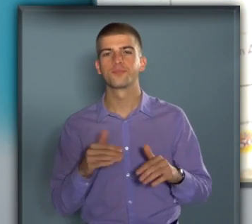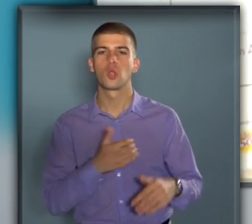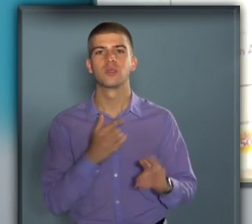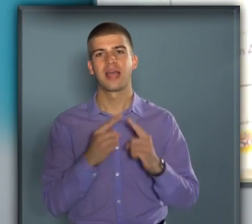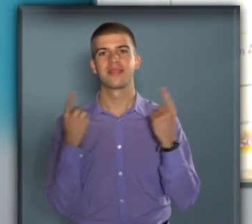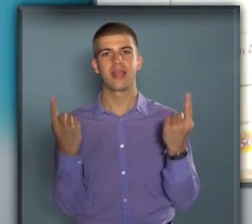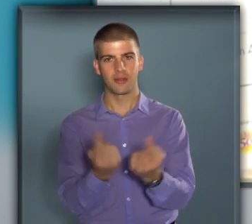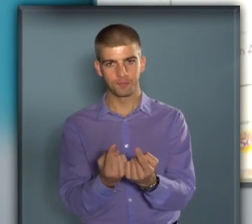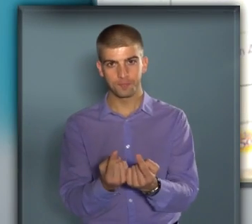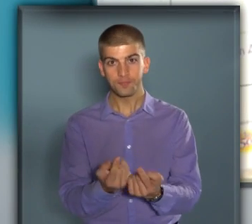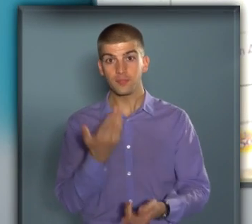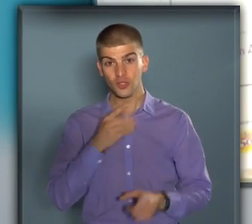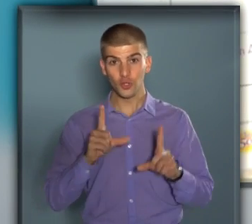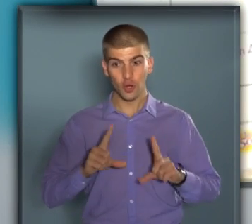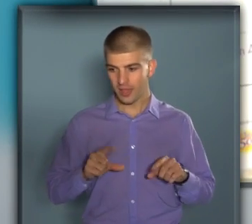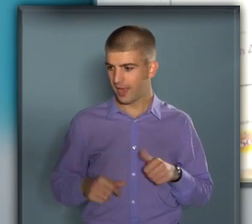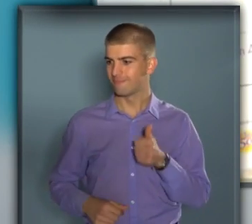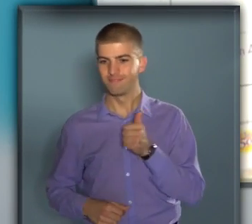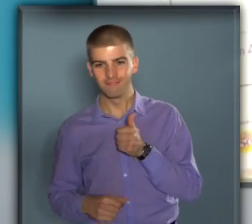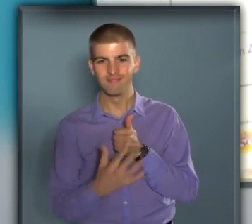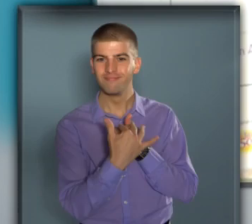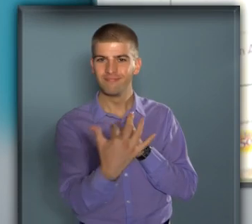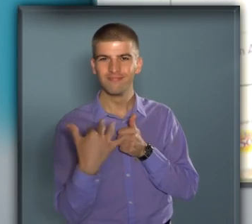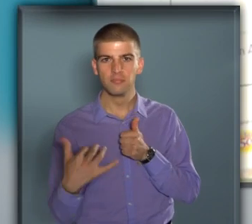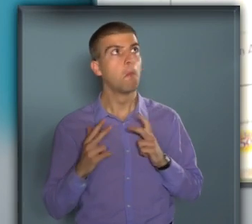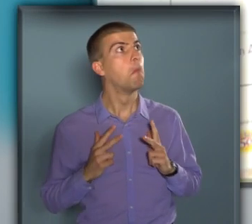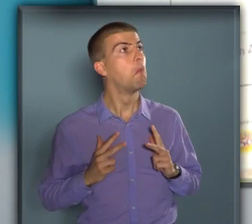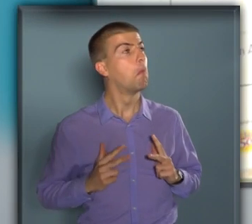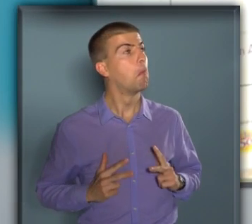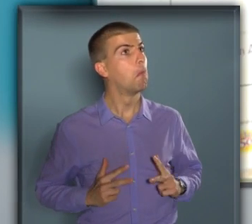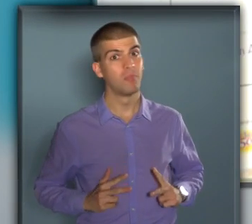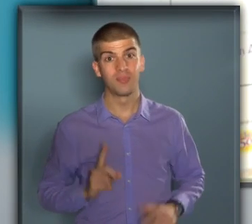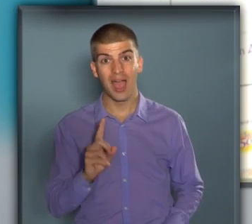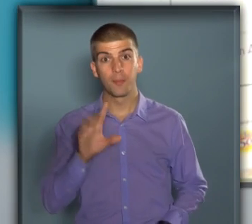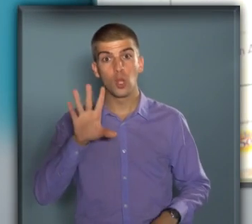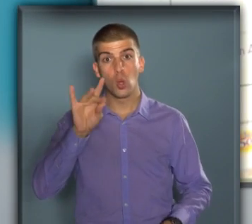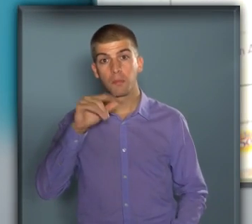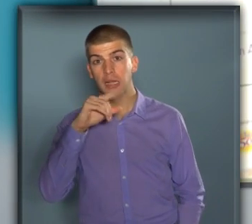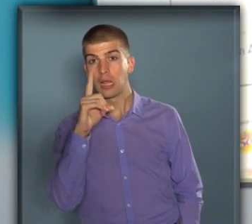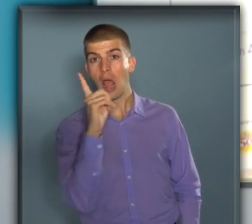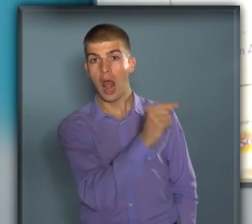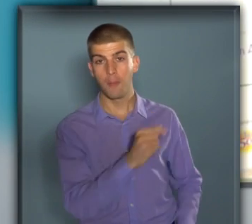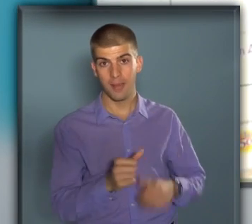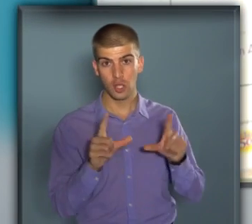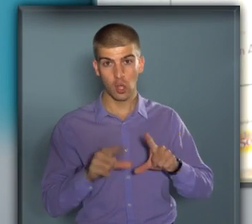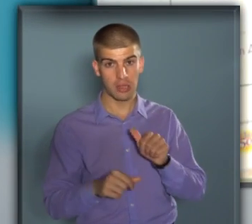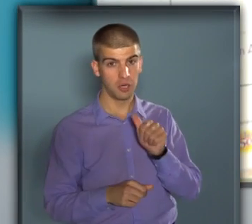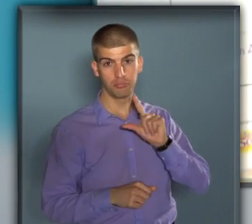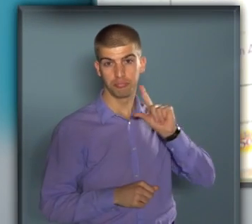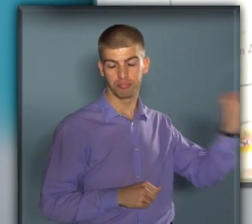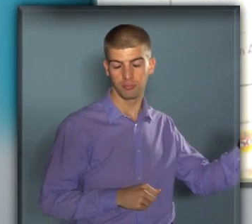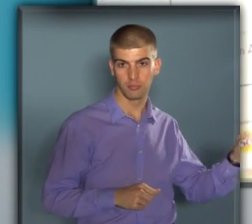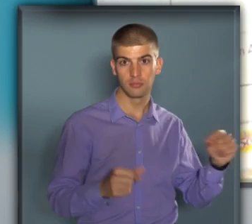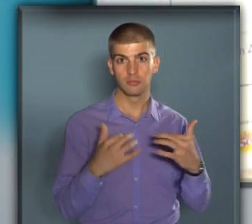ott akkor is legyen egy nyugodt munka, amikor én mondjuk 5 percre kihúzom a lábam, hiszen van valami fontos